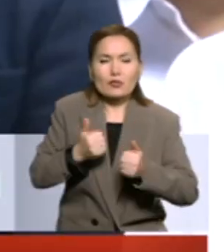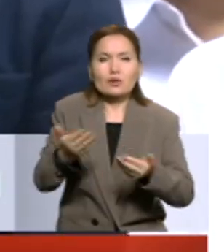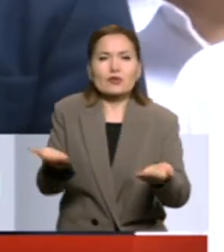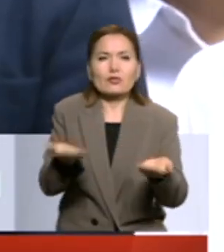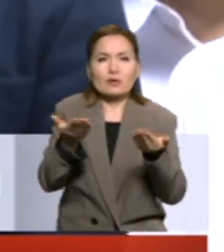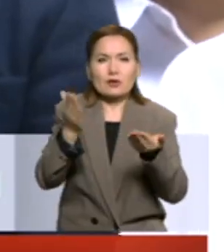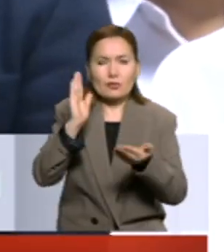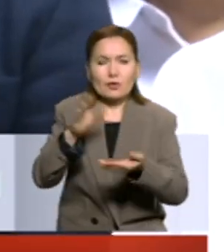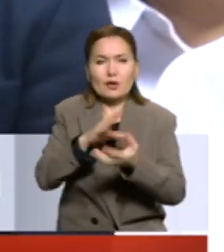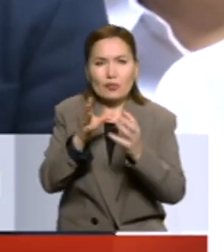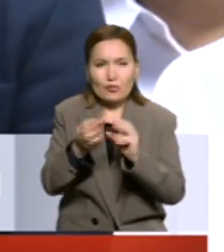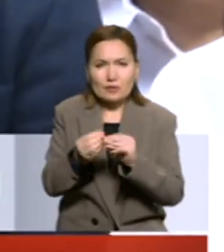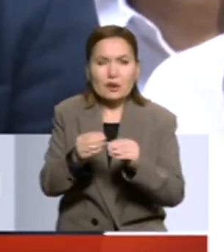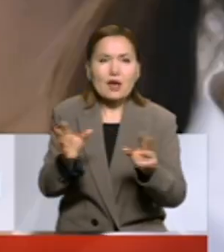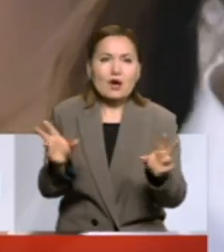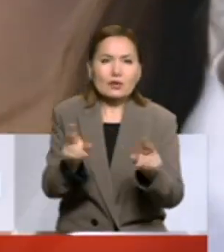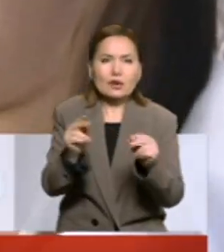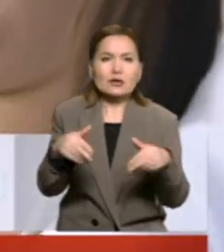Ашамызға аманшылық тілеймін.